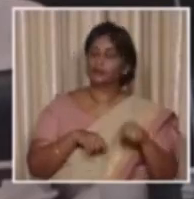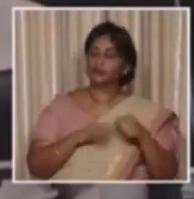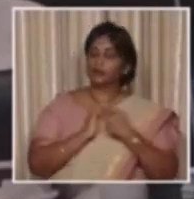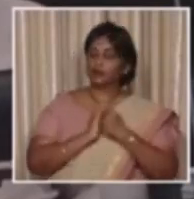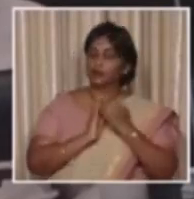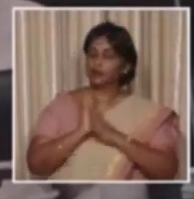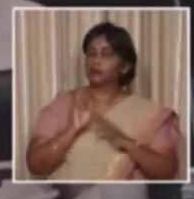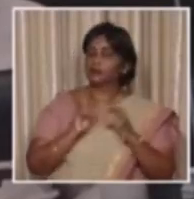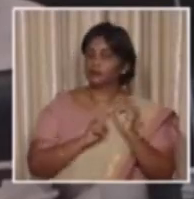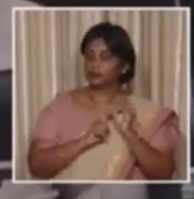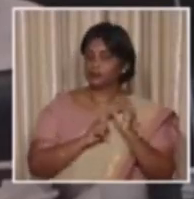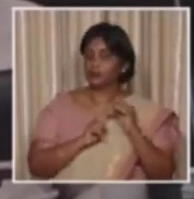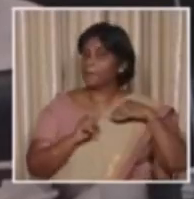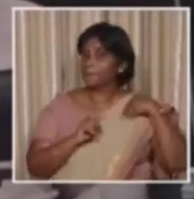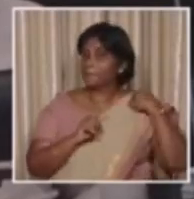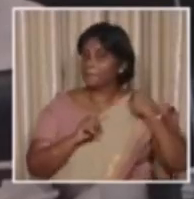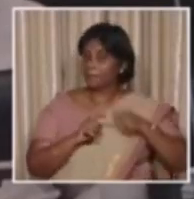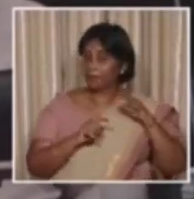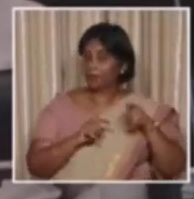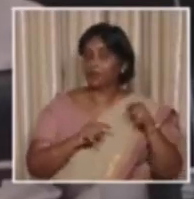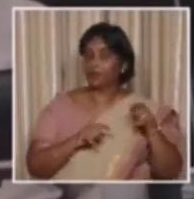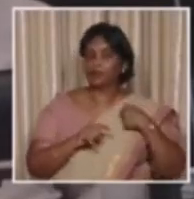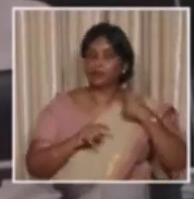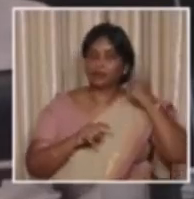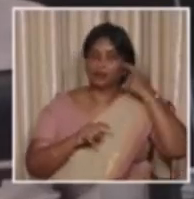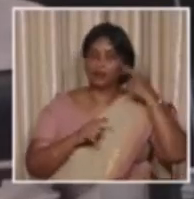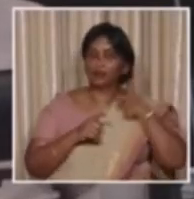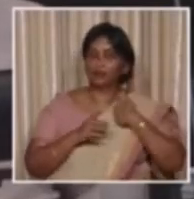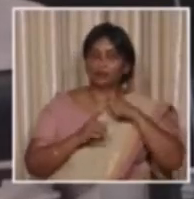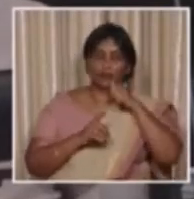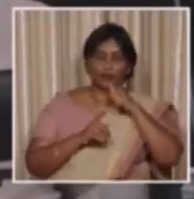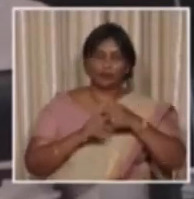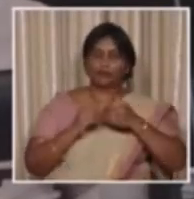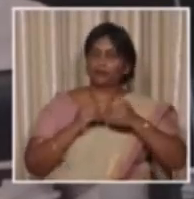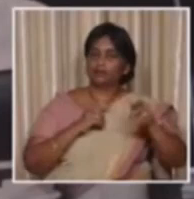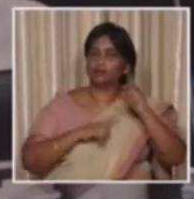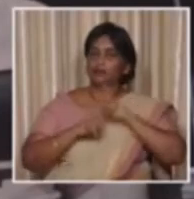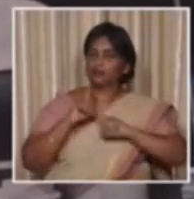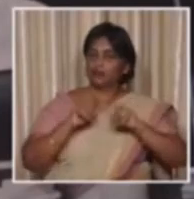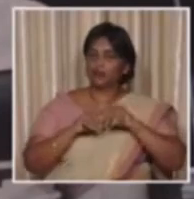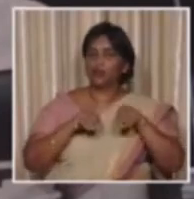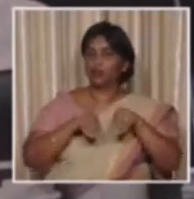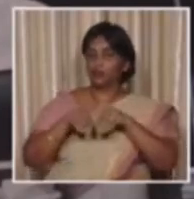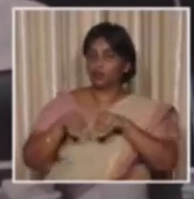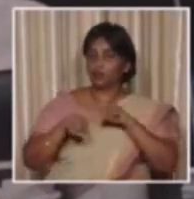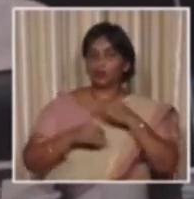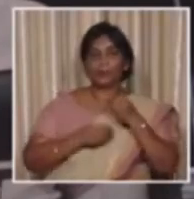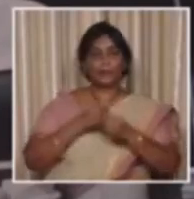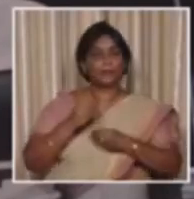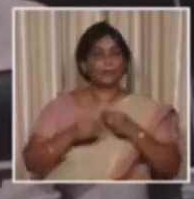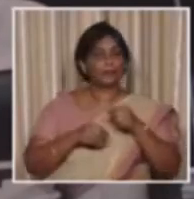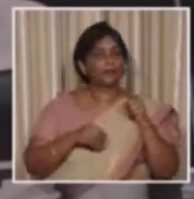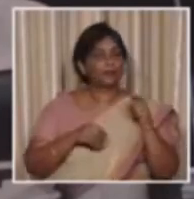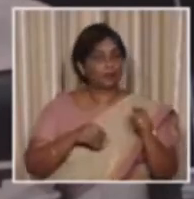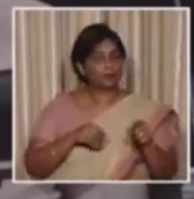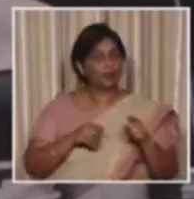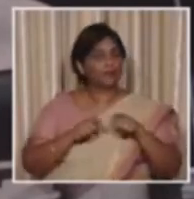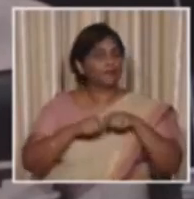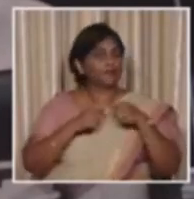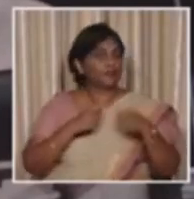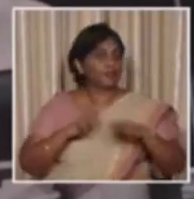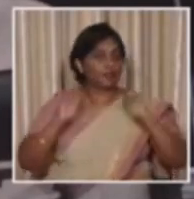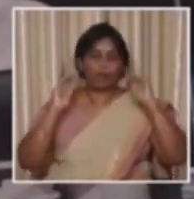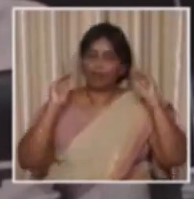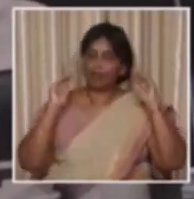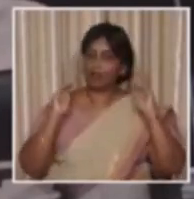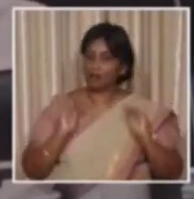நடவடிக்கை எடுக்கப்பட வேண்டும் என முன்னாள் ஜனாதிபதி மைத்ரிபால சிறிசேனா தெரிவித்துள்ளார். நாடாளுமன்றத்தில் இன்று குழுநிலை விவாதத்தில் கலந்து கொண்டு உரையாற்றிய போதே